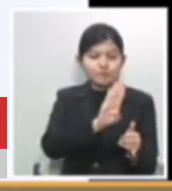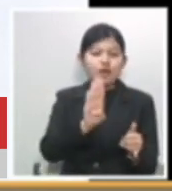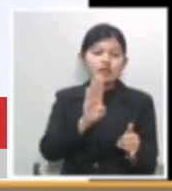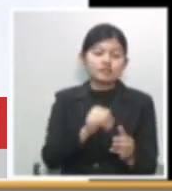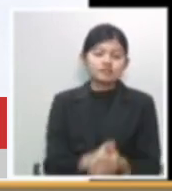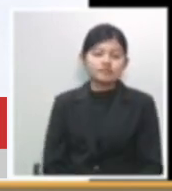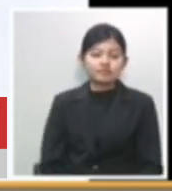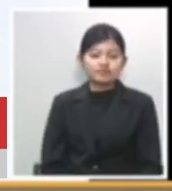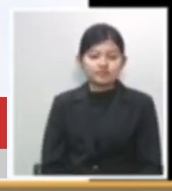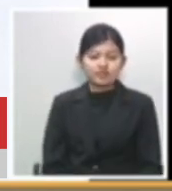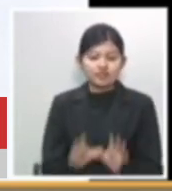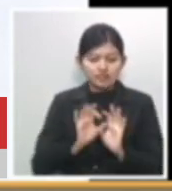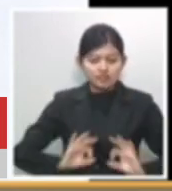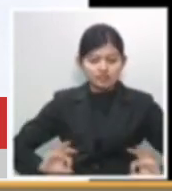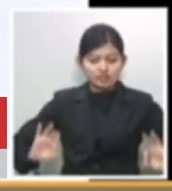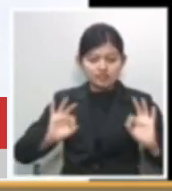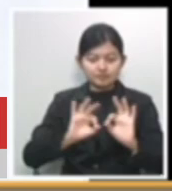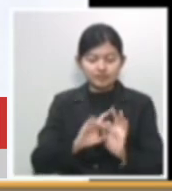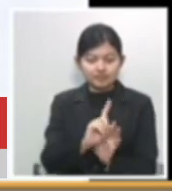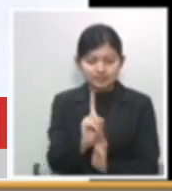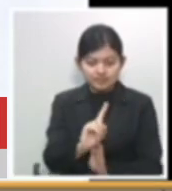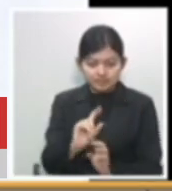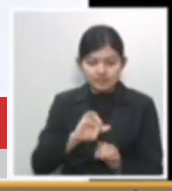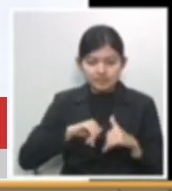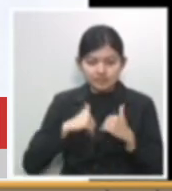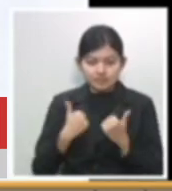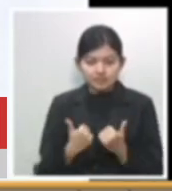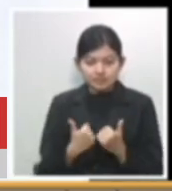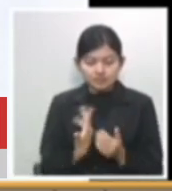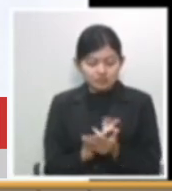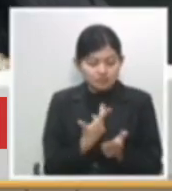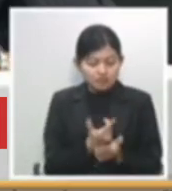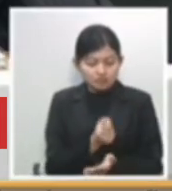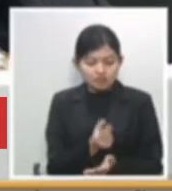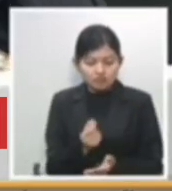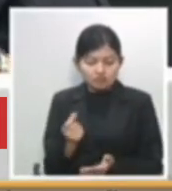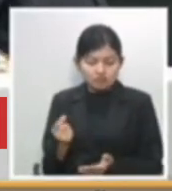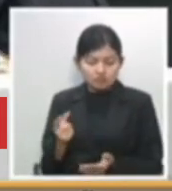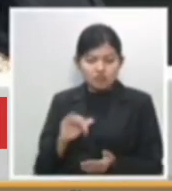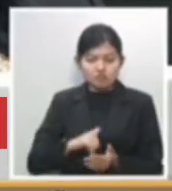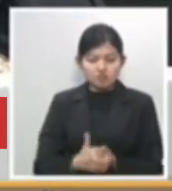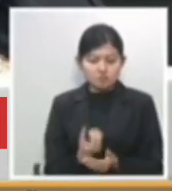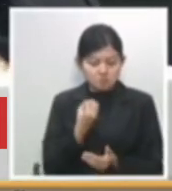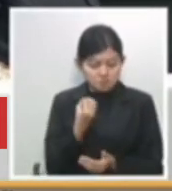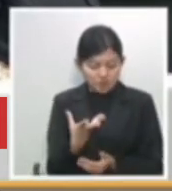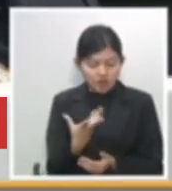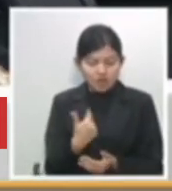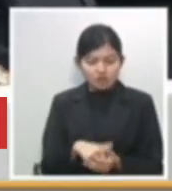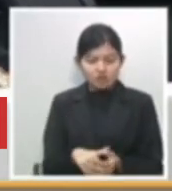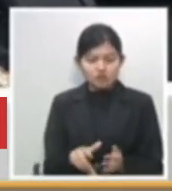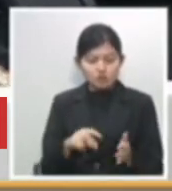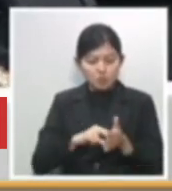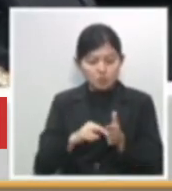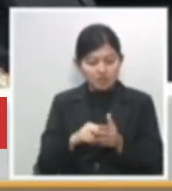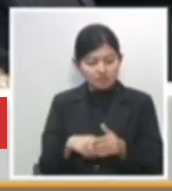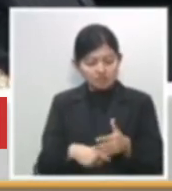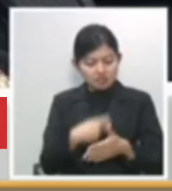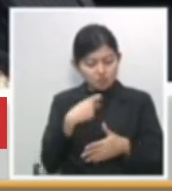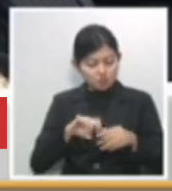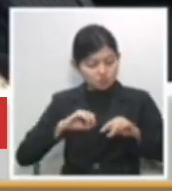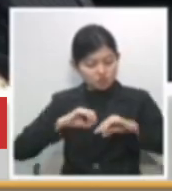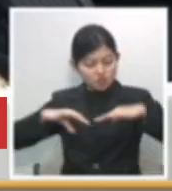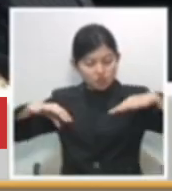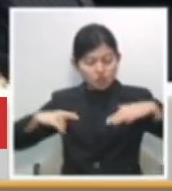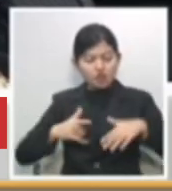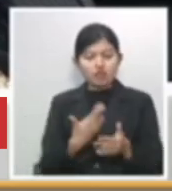คราวนี้ที่สำคัญมันมีค่าใช้จ่ายที่เห็นเป็นตัวเลขที่มากเกินกว่าเหตุนั่นก็คือค่าตอ